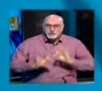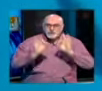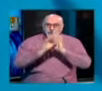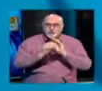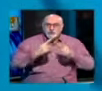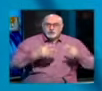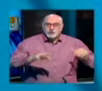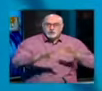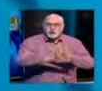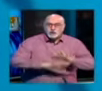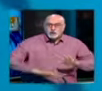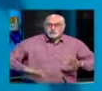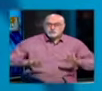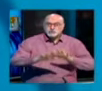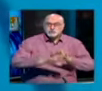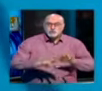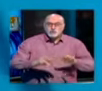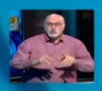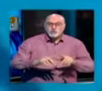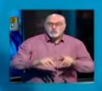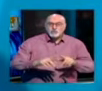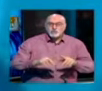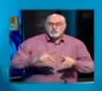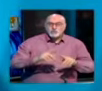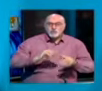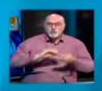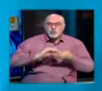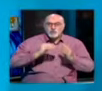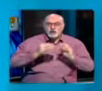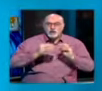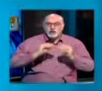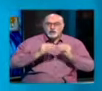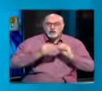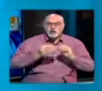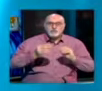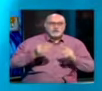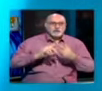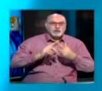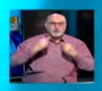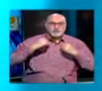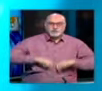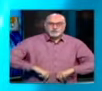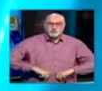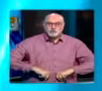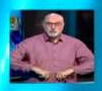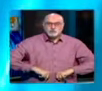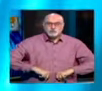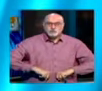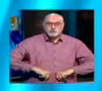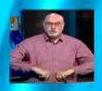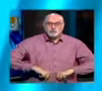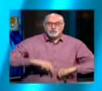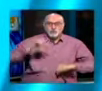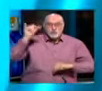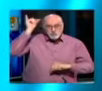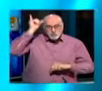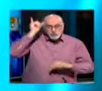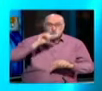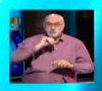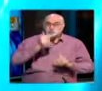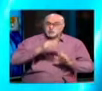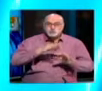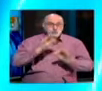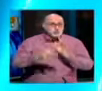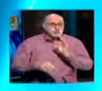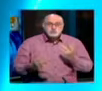المناطق خاصة منها النائية نتيجة سياسة الهروب إلى الأمام التي ينتهجها نظام المخزن بتقديم حلول